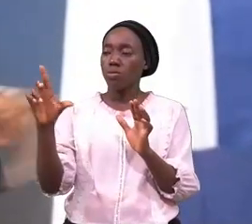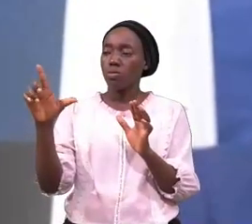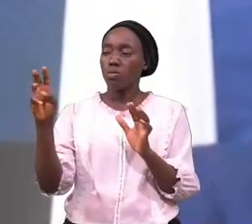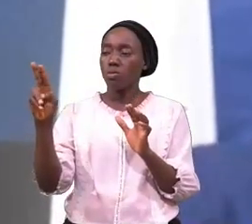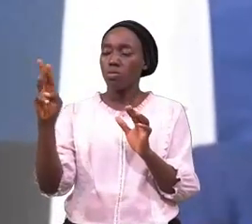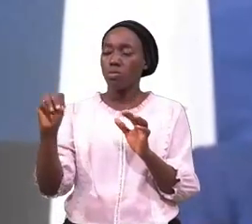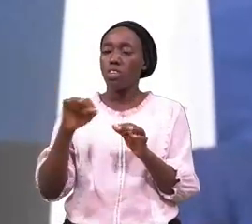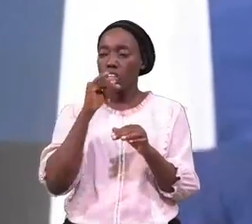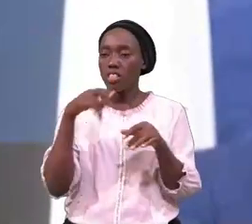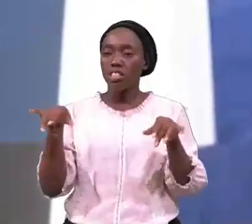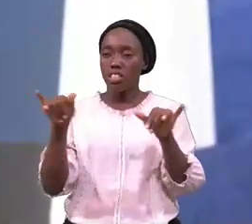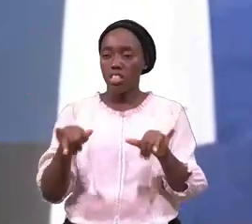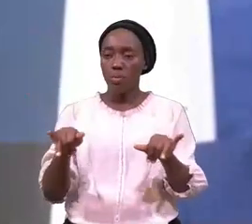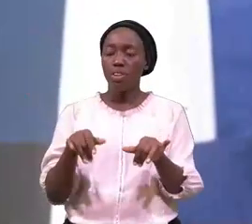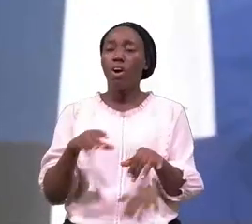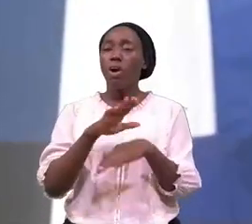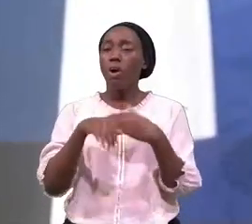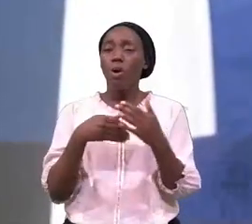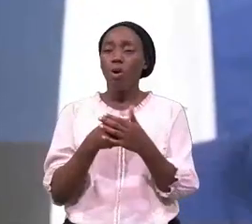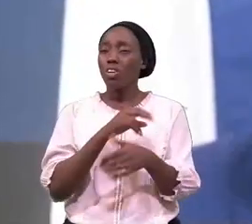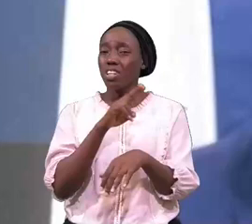L'enseignement est le même.